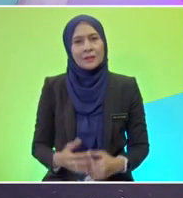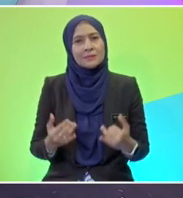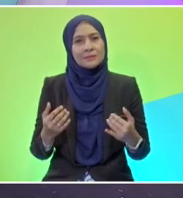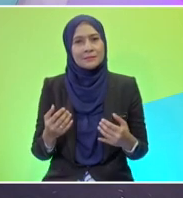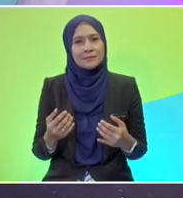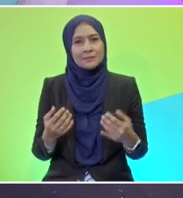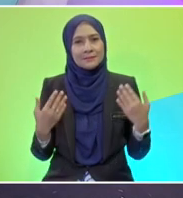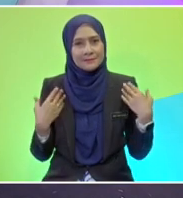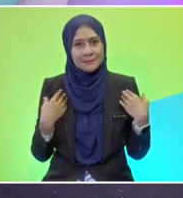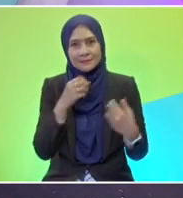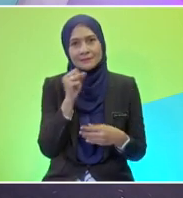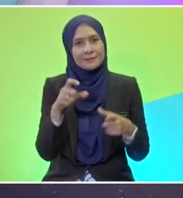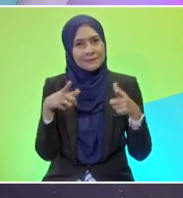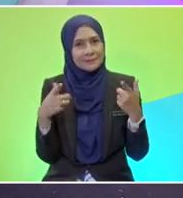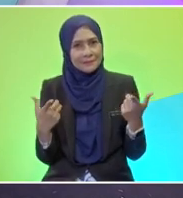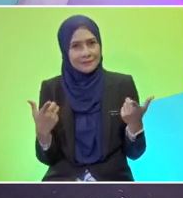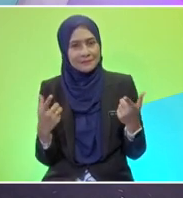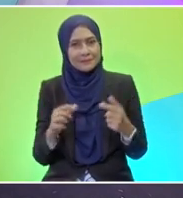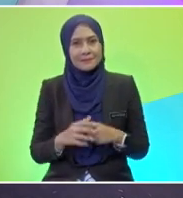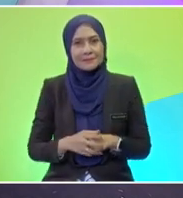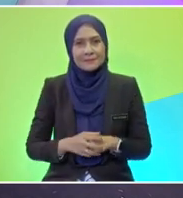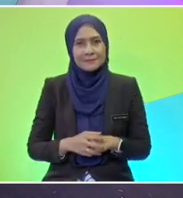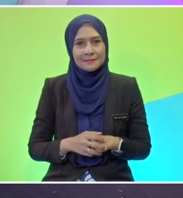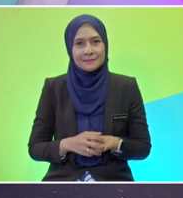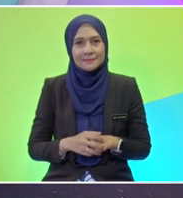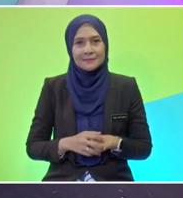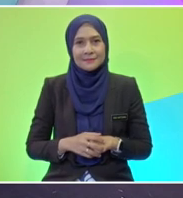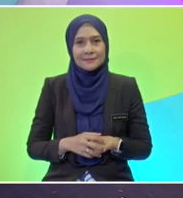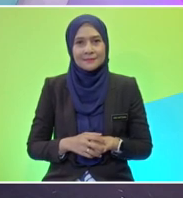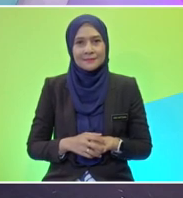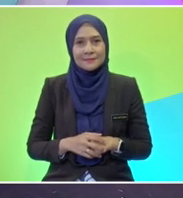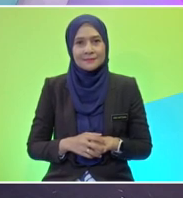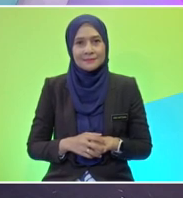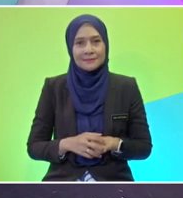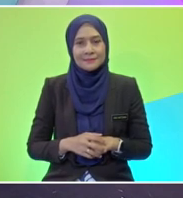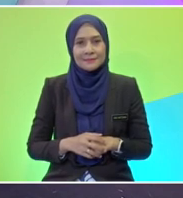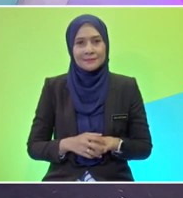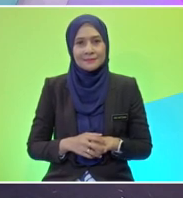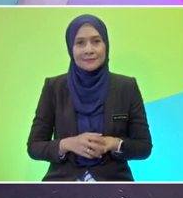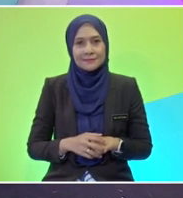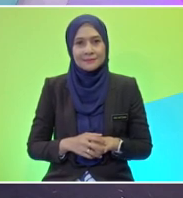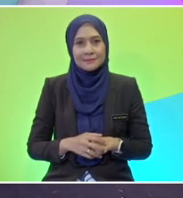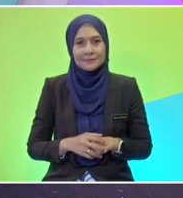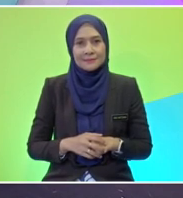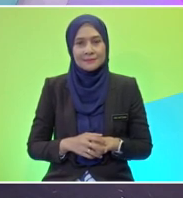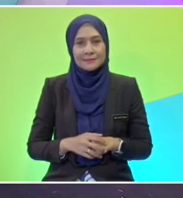nak kita cubalah lagi cikgu macam seronok. Lagi ada kita lagi buat latihan lagi bagus. Okey. Okey, soalan yang ni pula